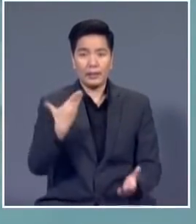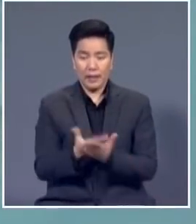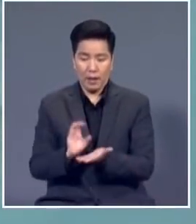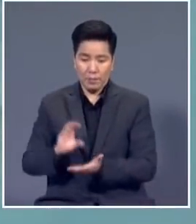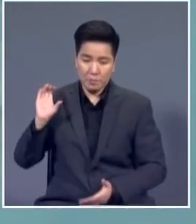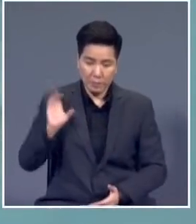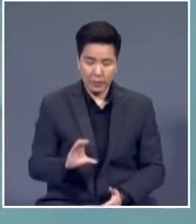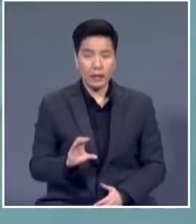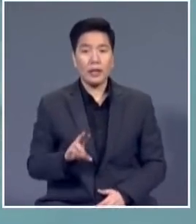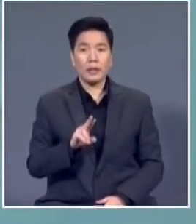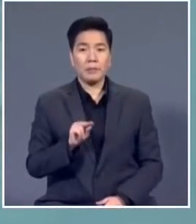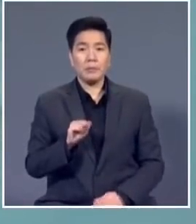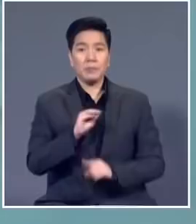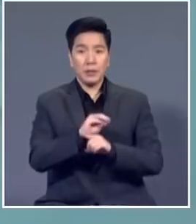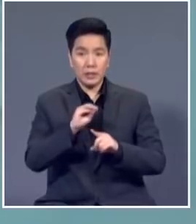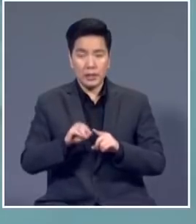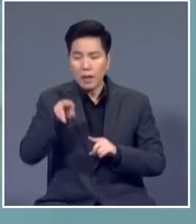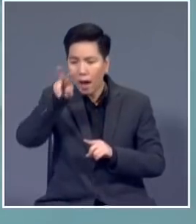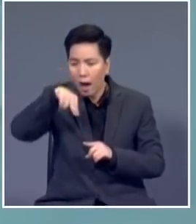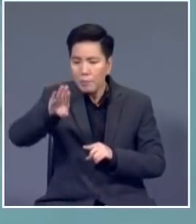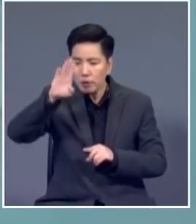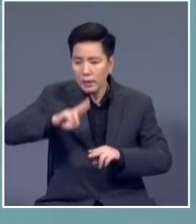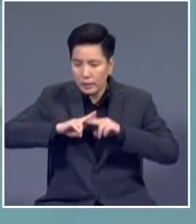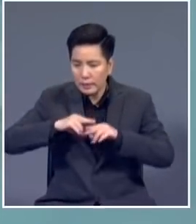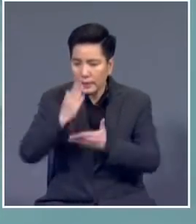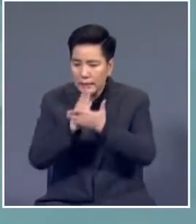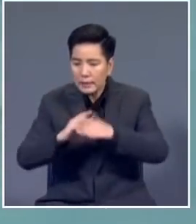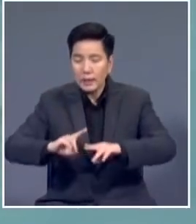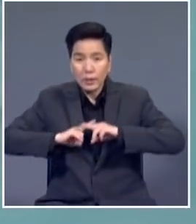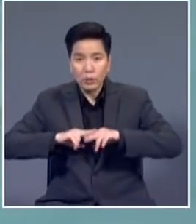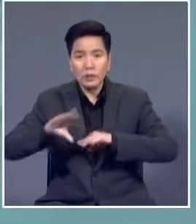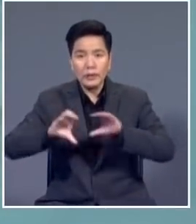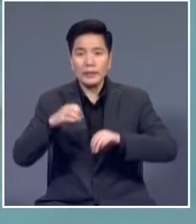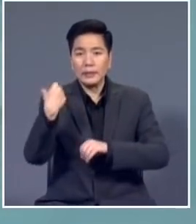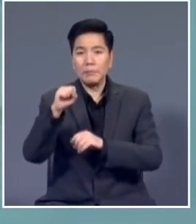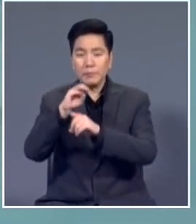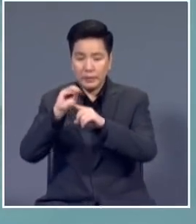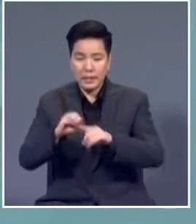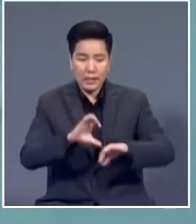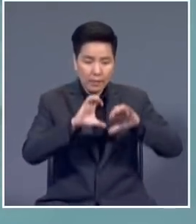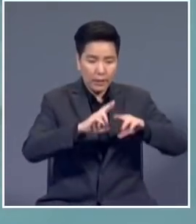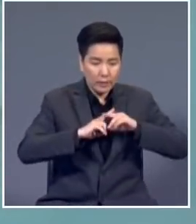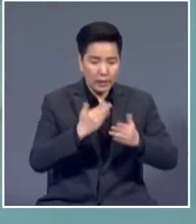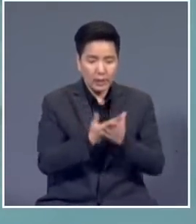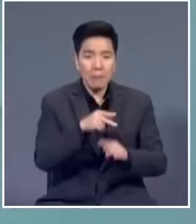าณ 30% เงินลงทุนของรัฐวิสาหกิจ 10% รัฐและเอกชนร่วมลงทุน